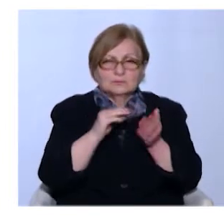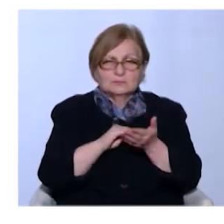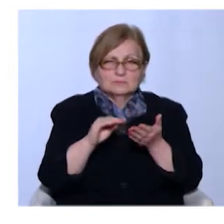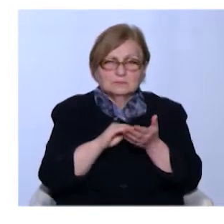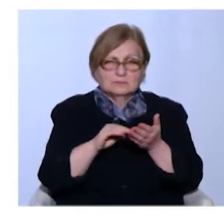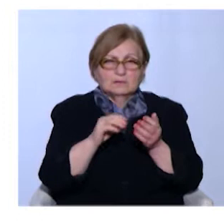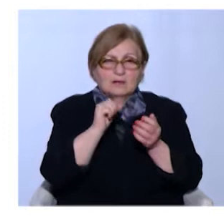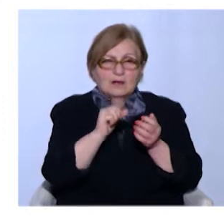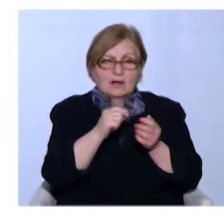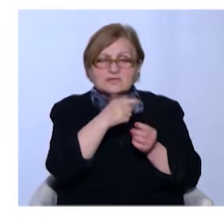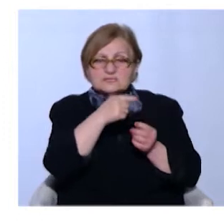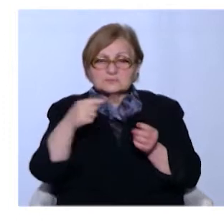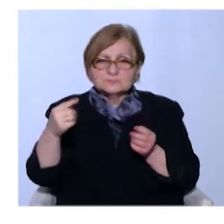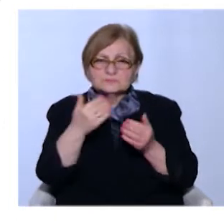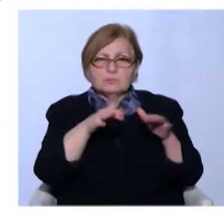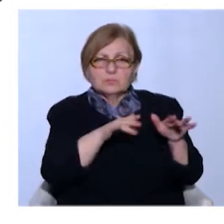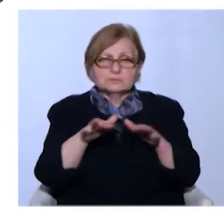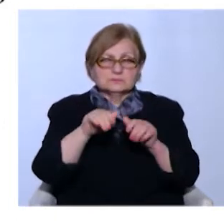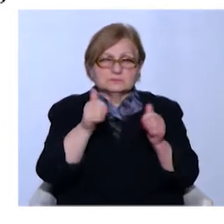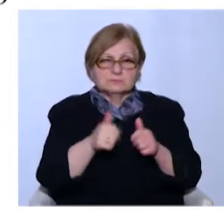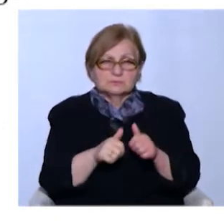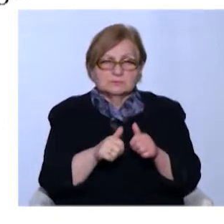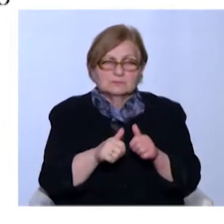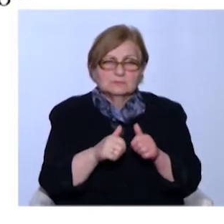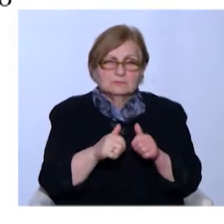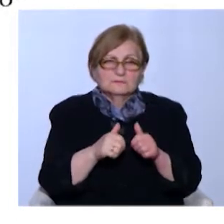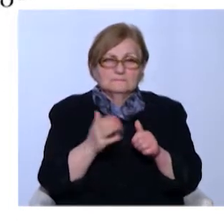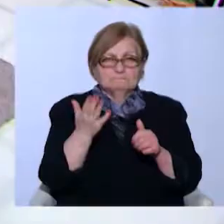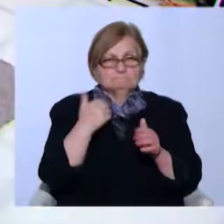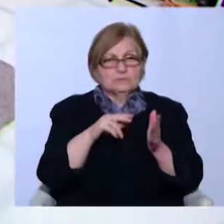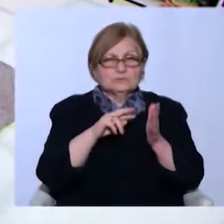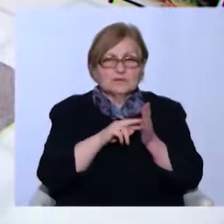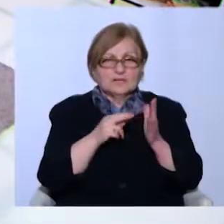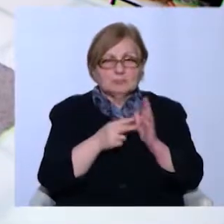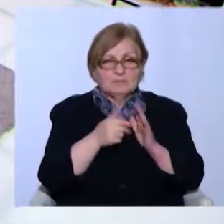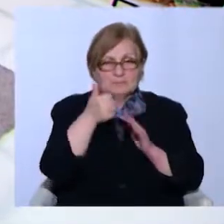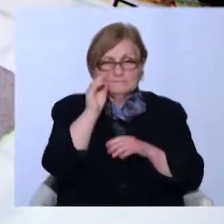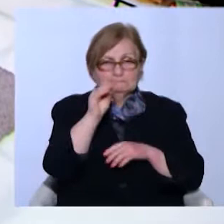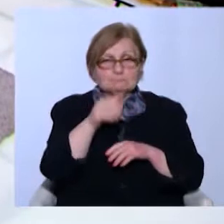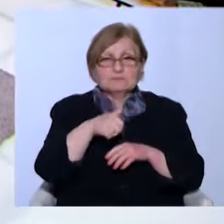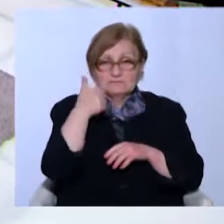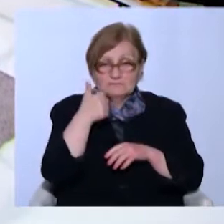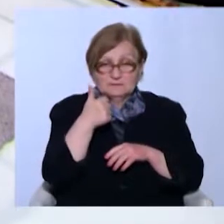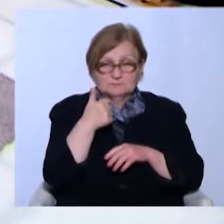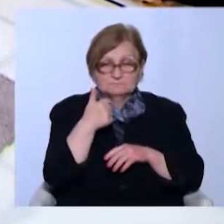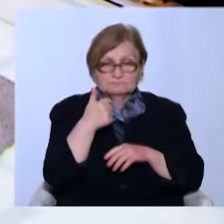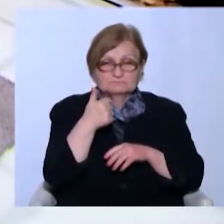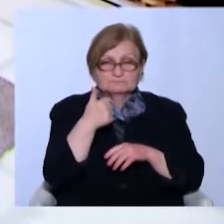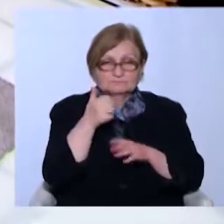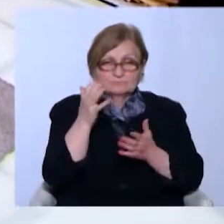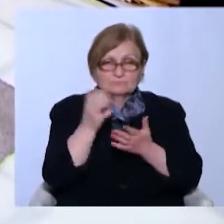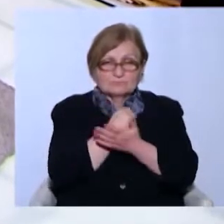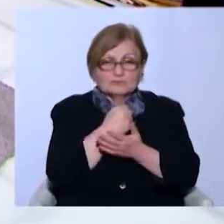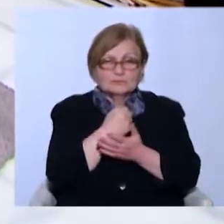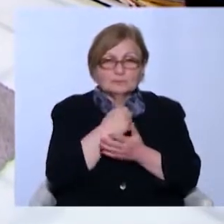აწფის შესაბამისი ფუნქციის ფორმულა. მოდით გეგმა გავსახოთ ასე. პირველი იყოს ვიპოვოთ